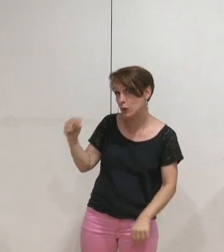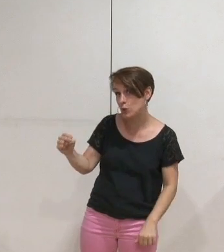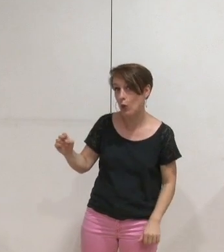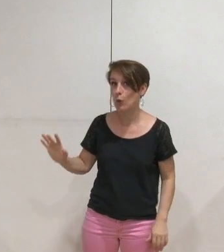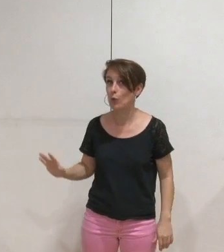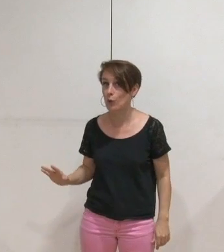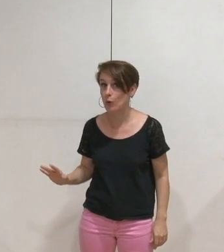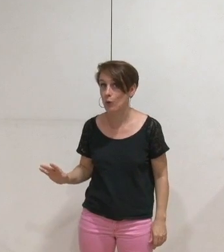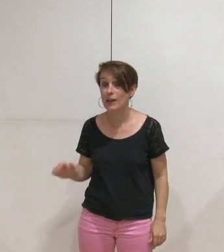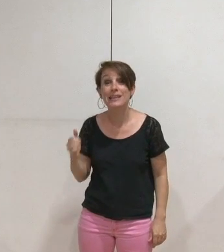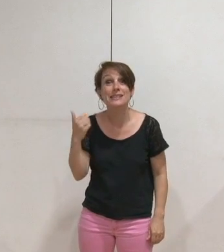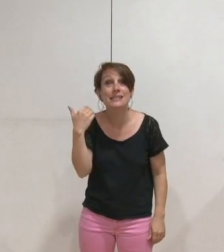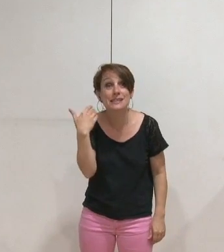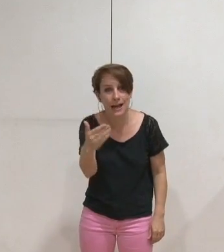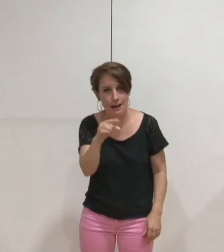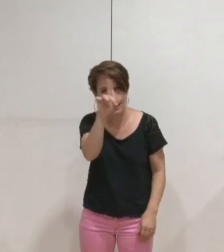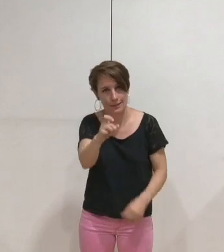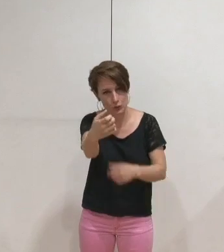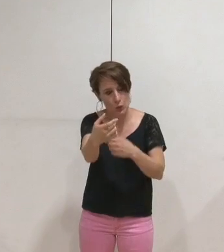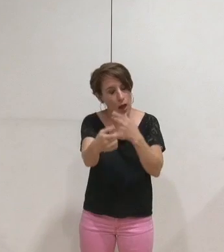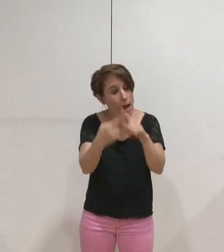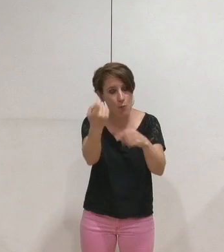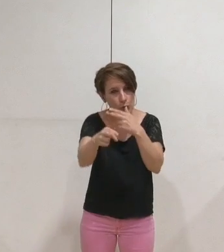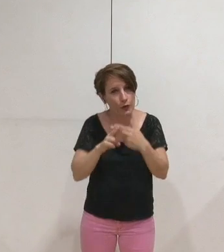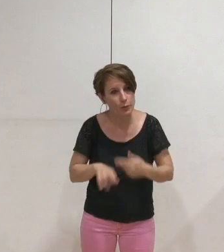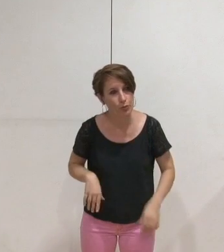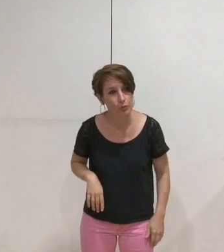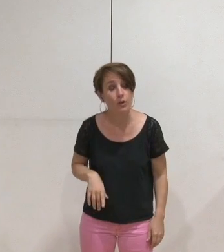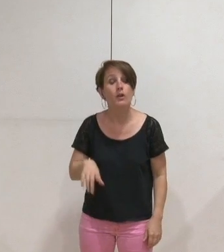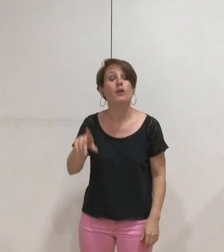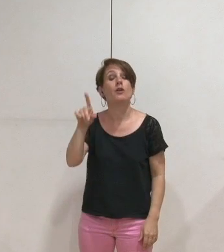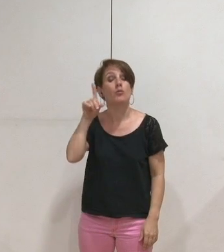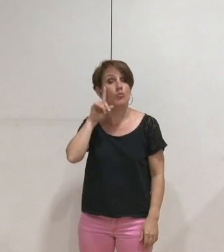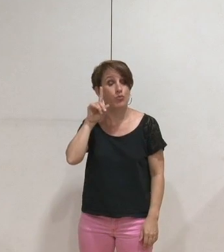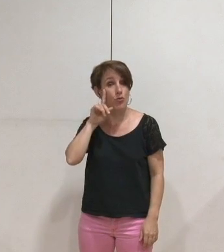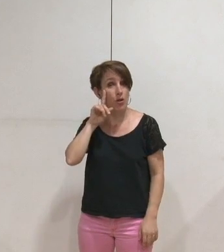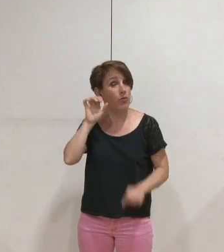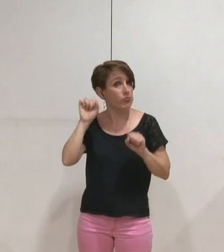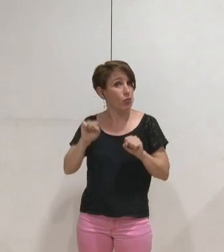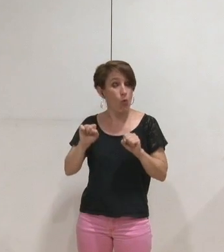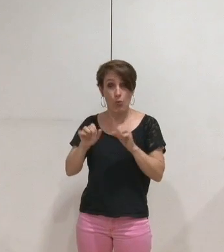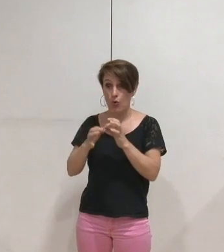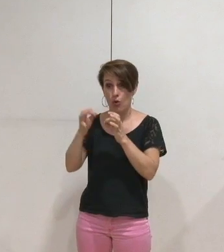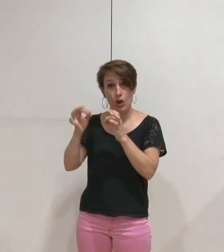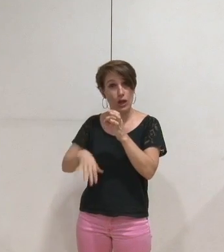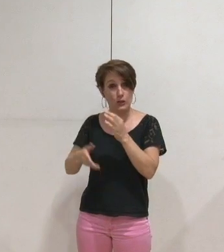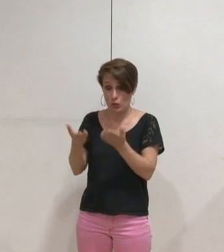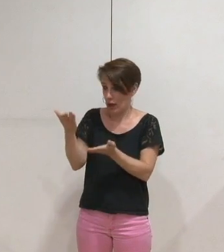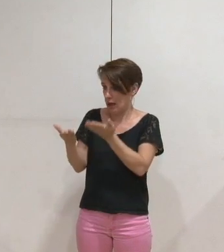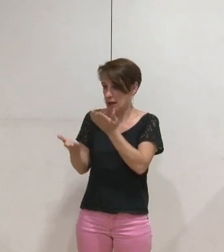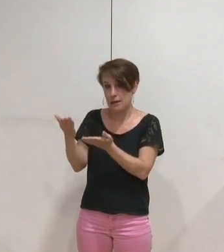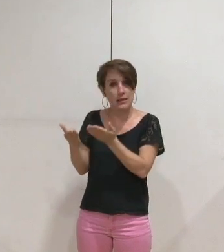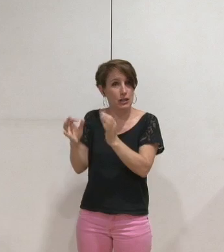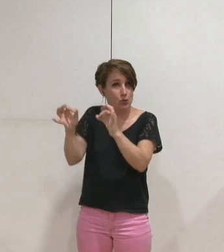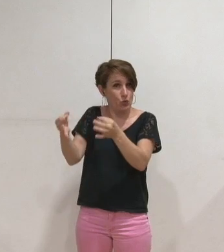concurrence c'est ça la question parce que on peut obtenir un résultat satisfaisant en utilisant des